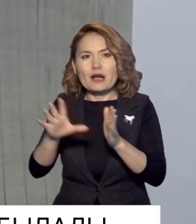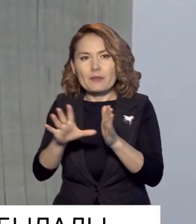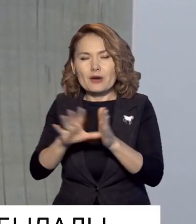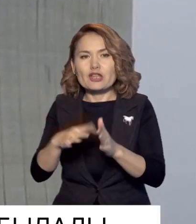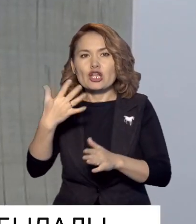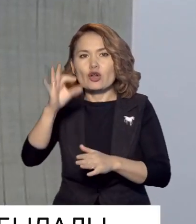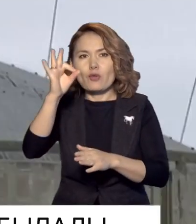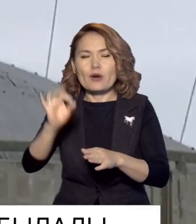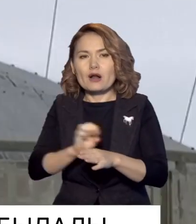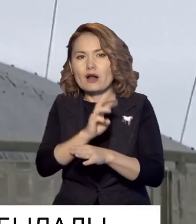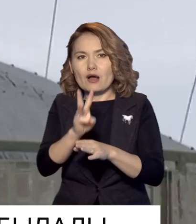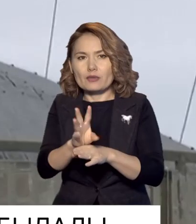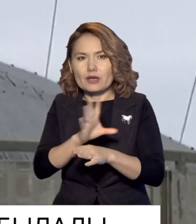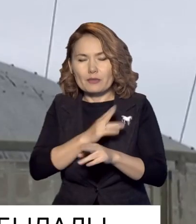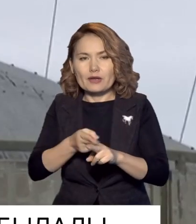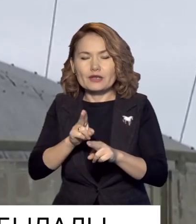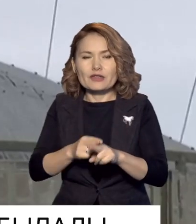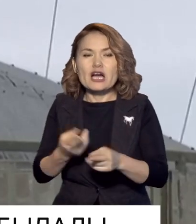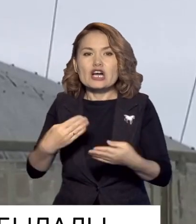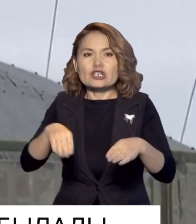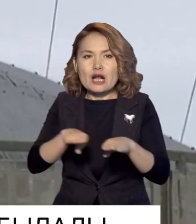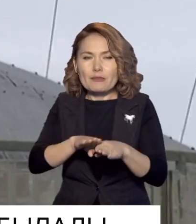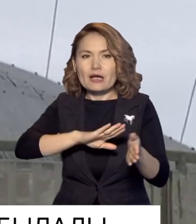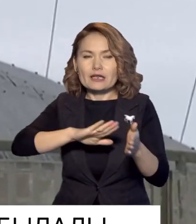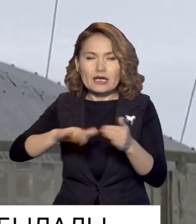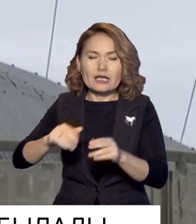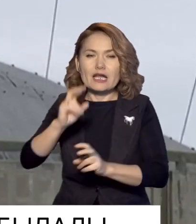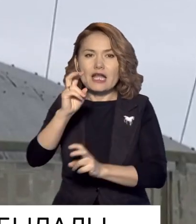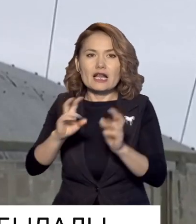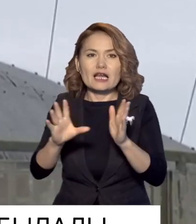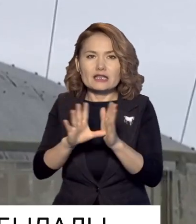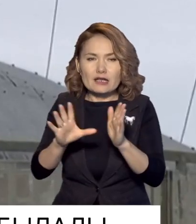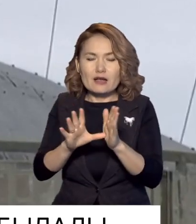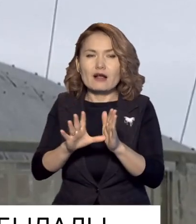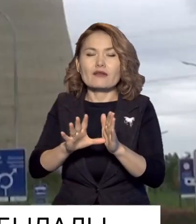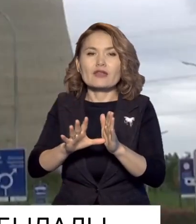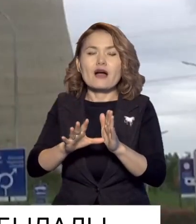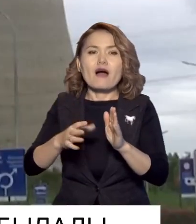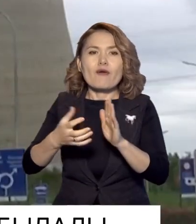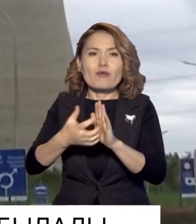қуатының жартысына жуығын өндіреді. Олар жабылған соң энергия тапшылығын болдырмау үшін